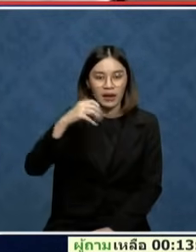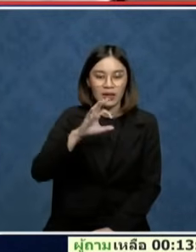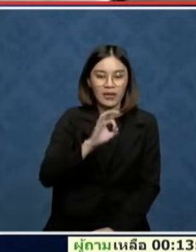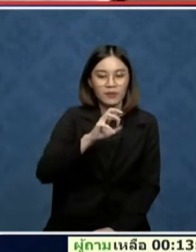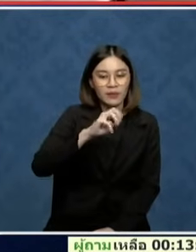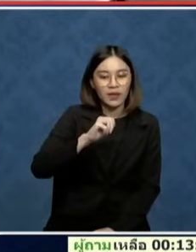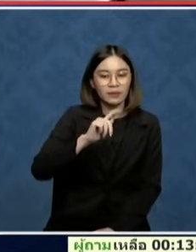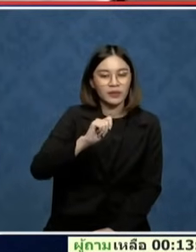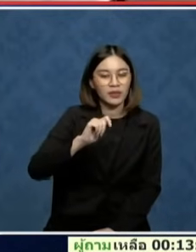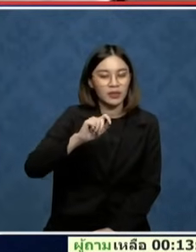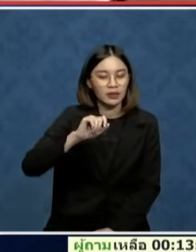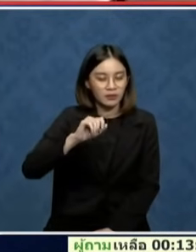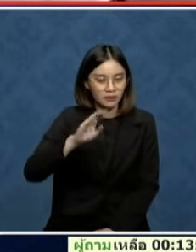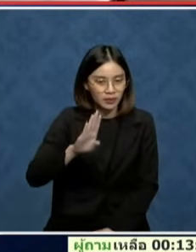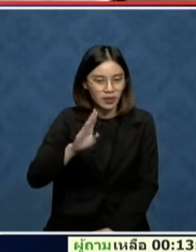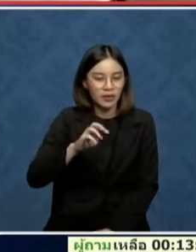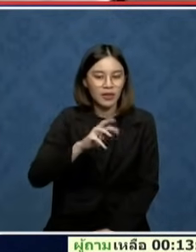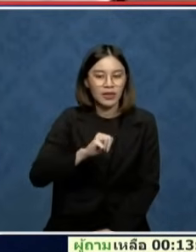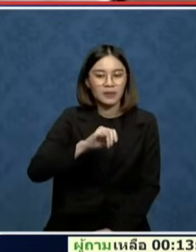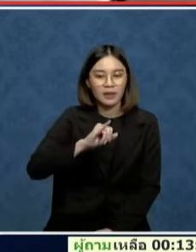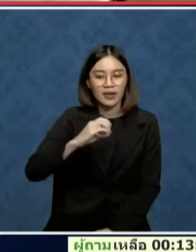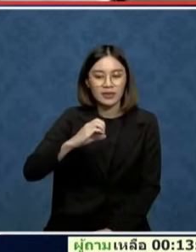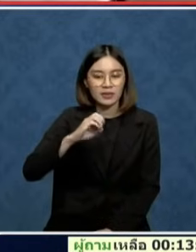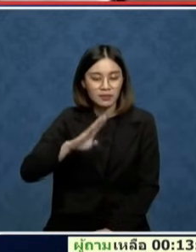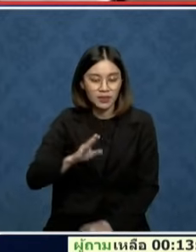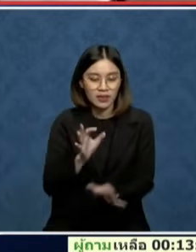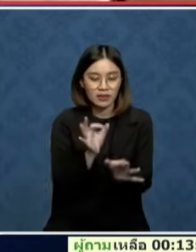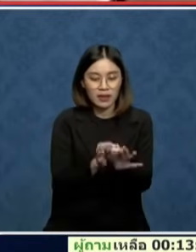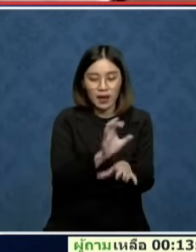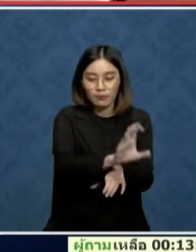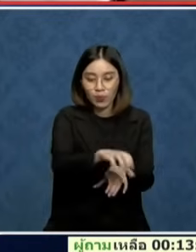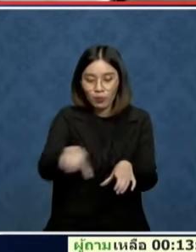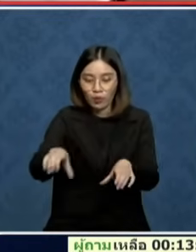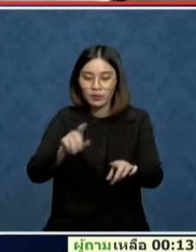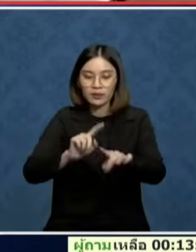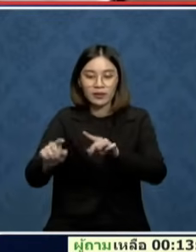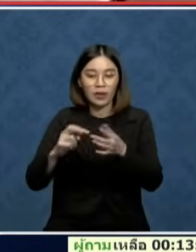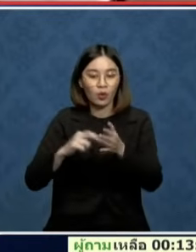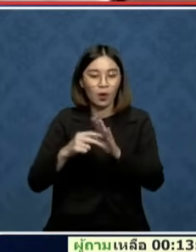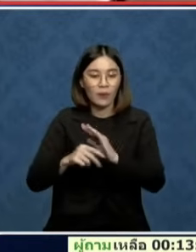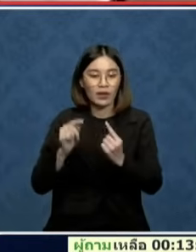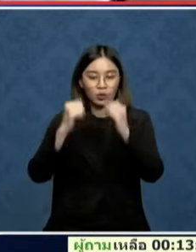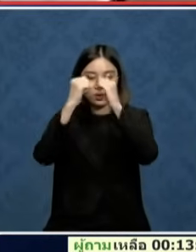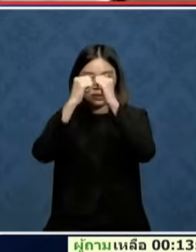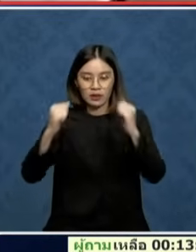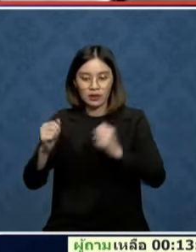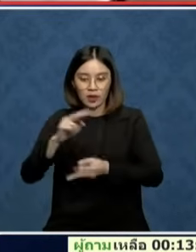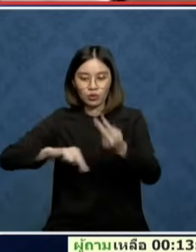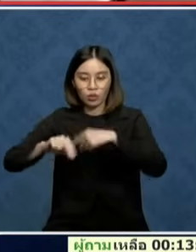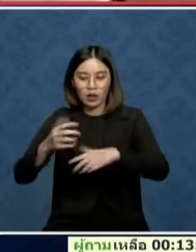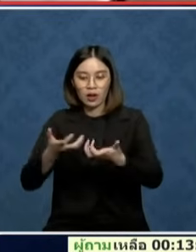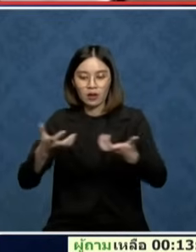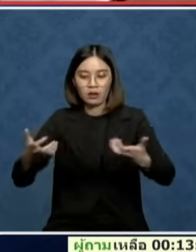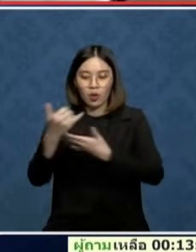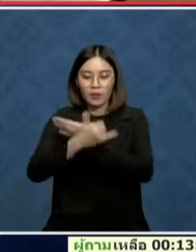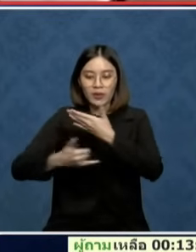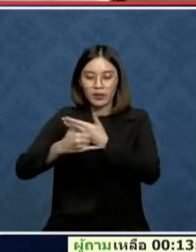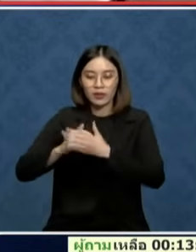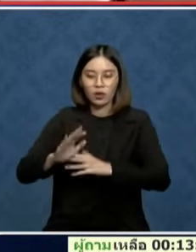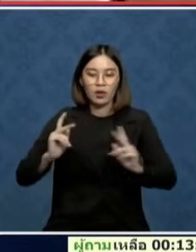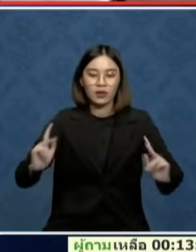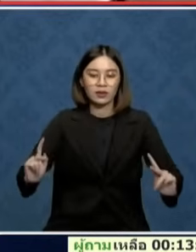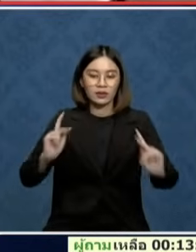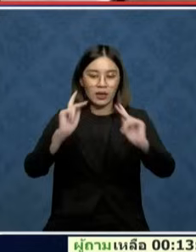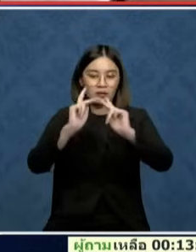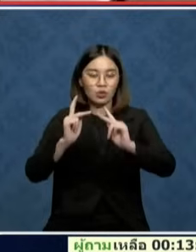และ MICB ธนาคารเหล่านี้จะถูกองค์กรที่เรียกว่าสำนักงานควบคุมทรัพย์สินในต่างประเทศของกระทรวงการคลัง